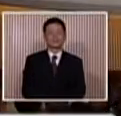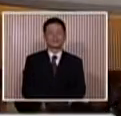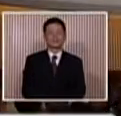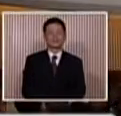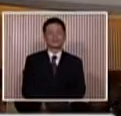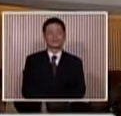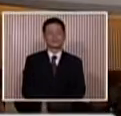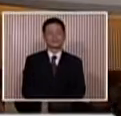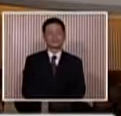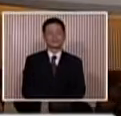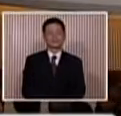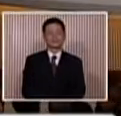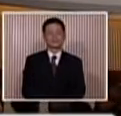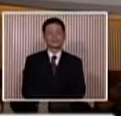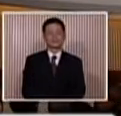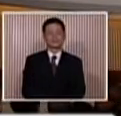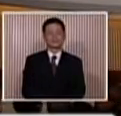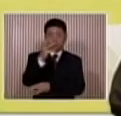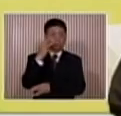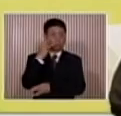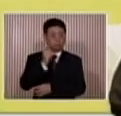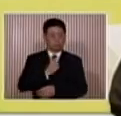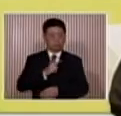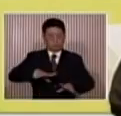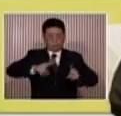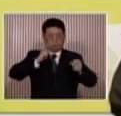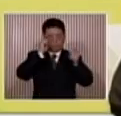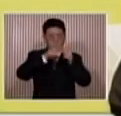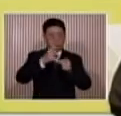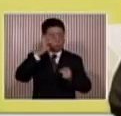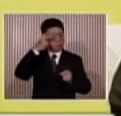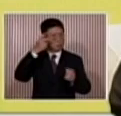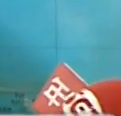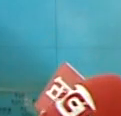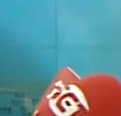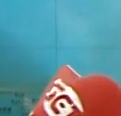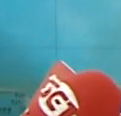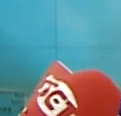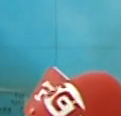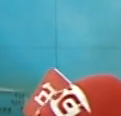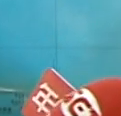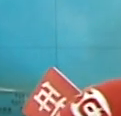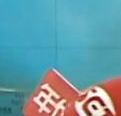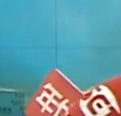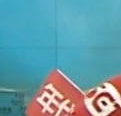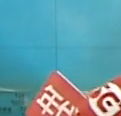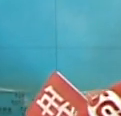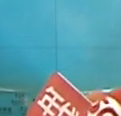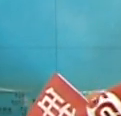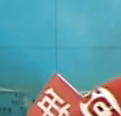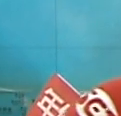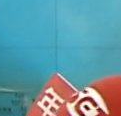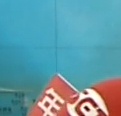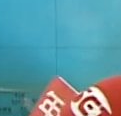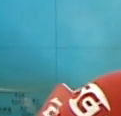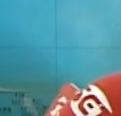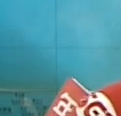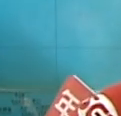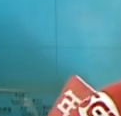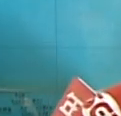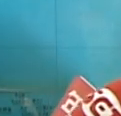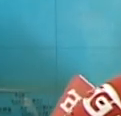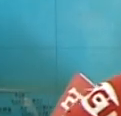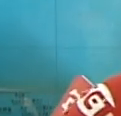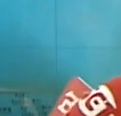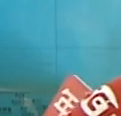跳破冰，含2008年共款，颠倒会输起大选。 你看苏贞昌一讲话，今天马上就有报纸帮他做头版